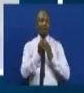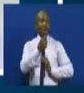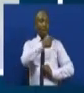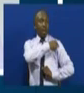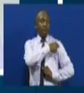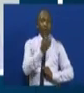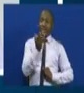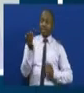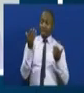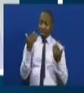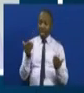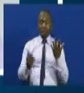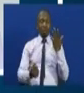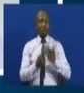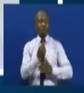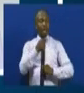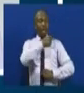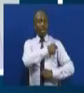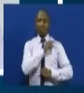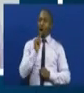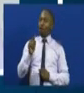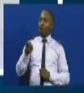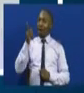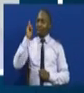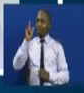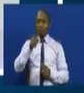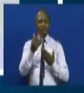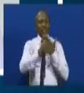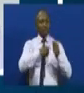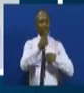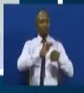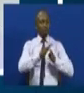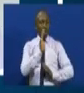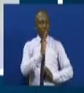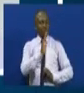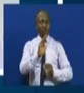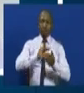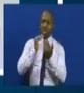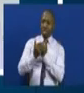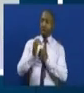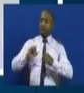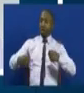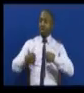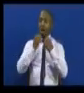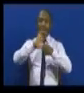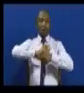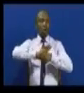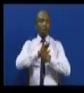zinatokana na tiba asili. Kwa wananchi waendelee kutumia tiba za asili kwa uangalifu na wajikinge zaidi na janga la corona. Asante sana.